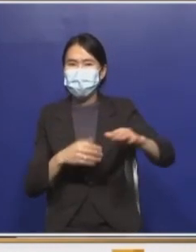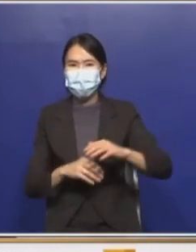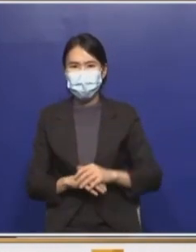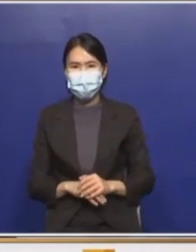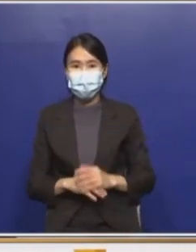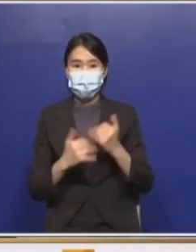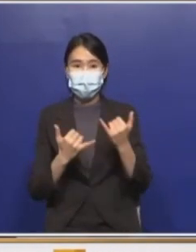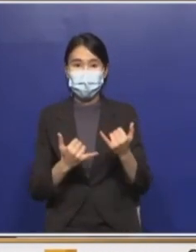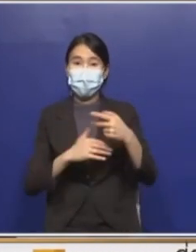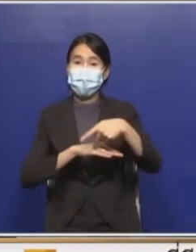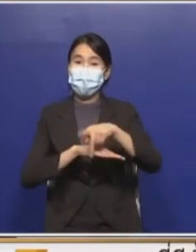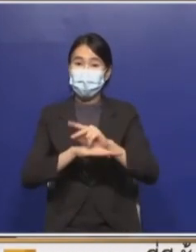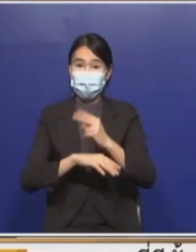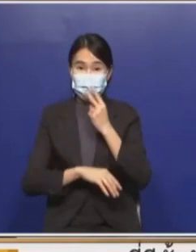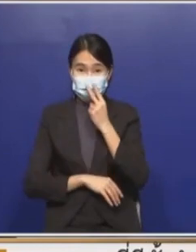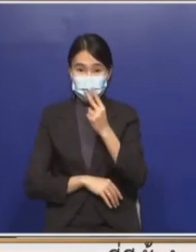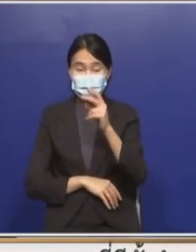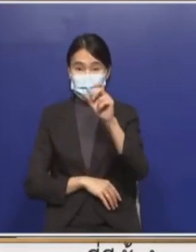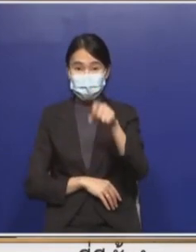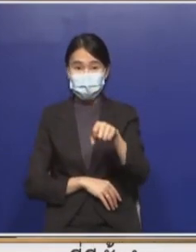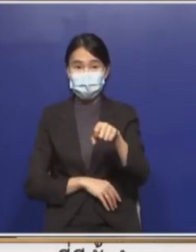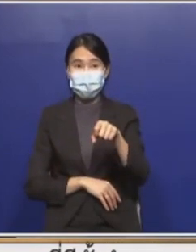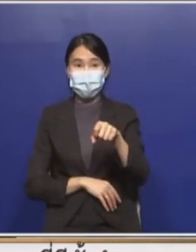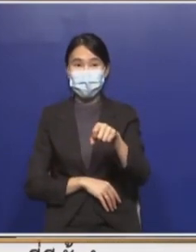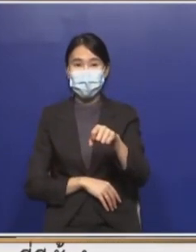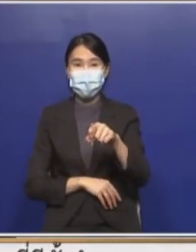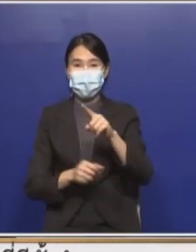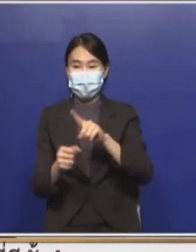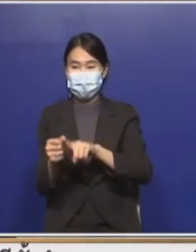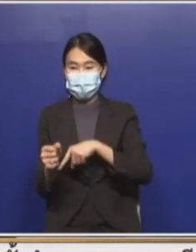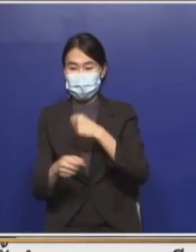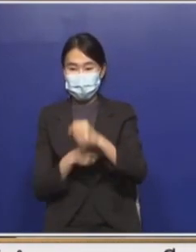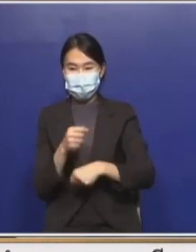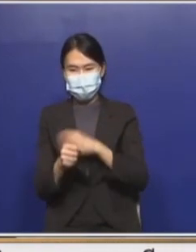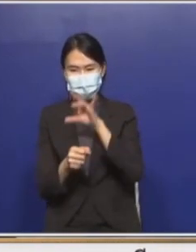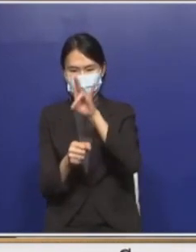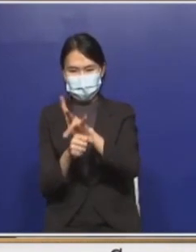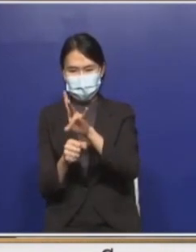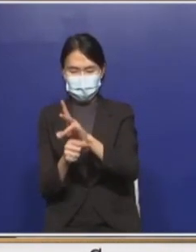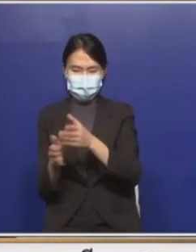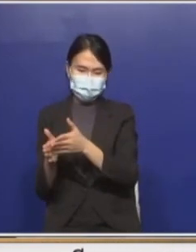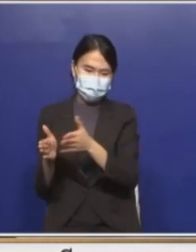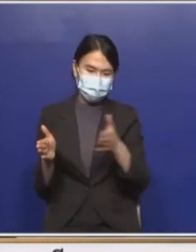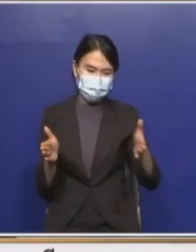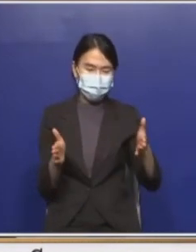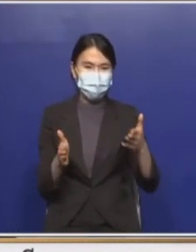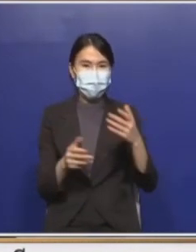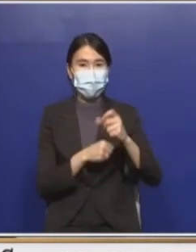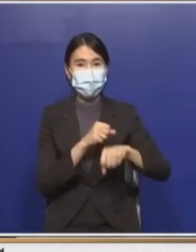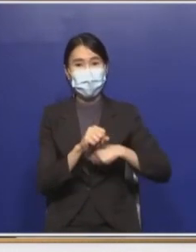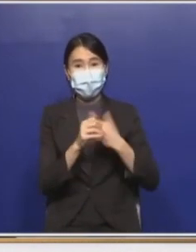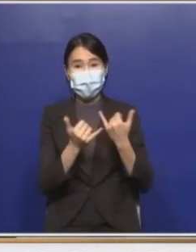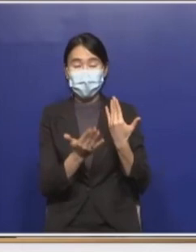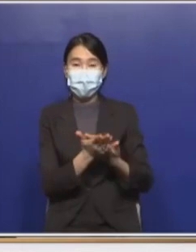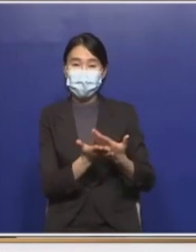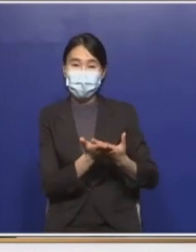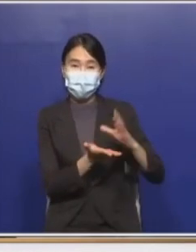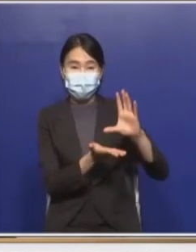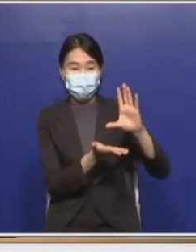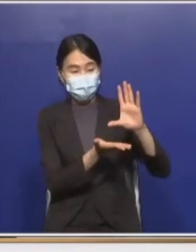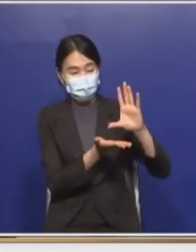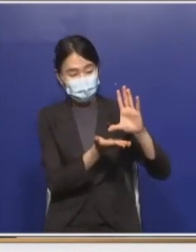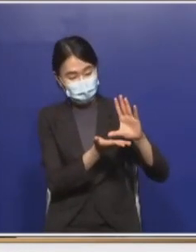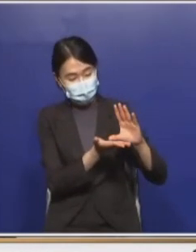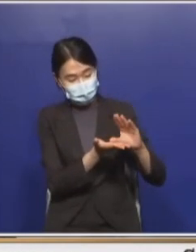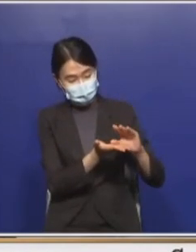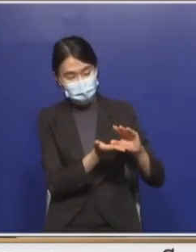ท่านประธานครับ7ปีมานี้ปีนี้งบประมาณลดลงนี่คือสัญญ